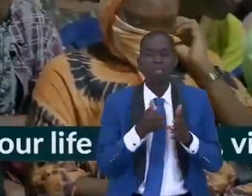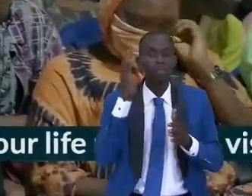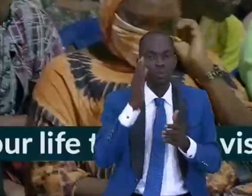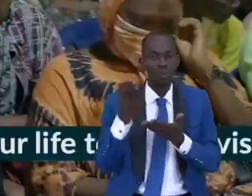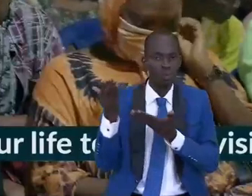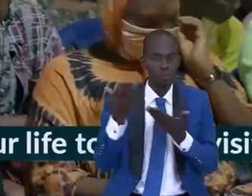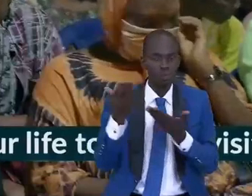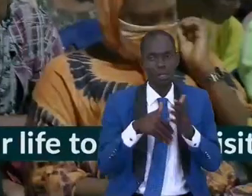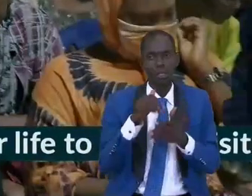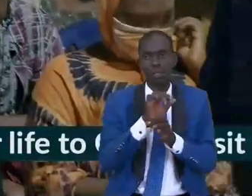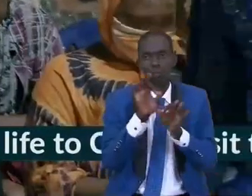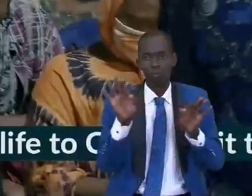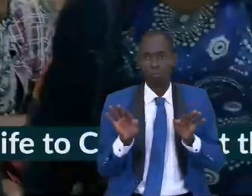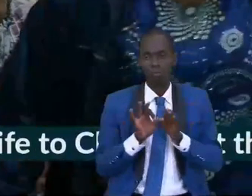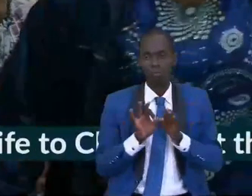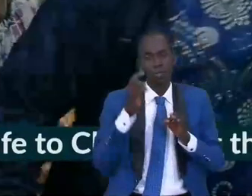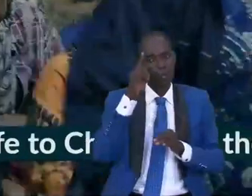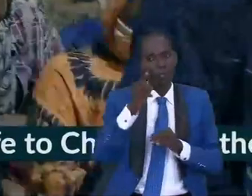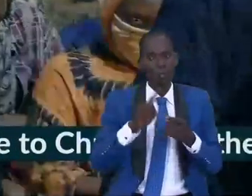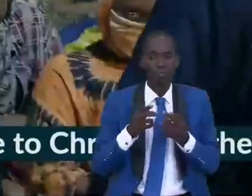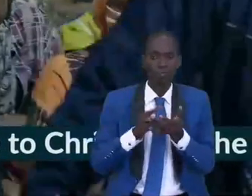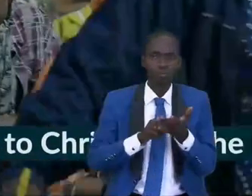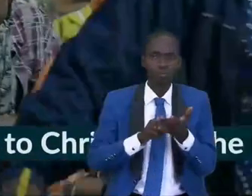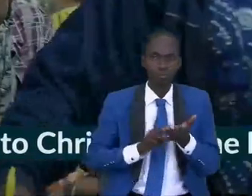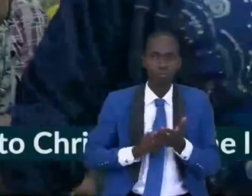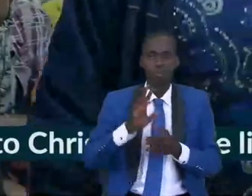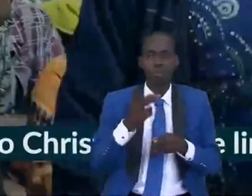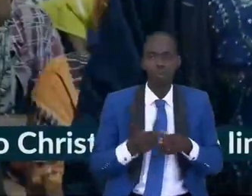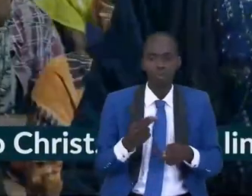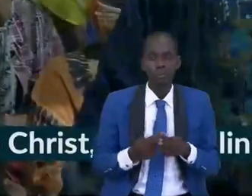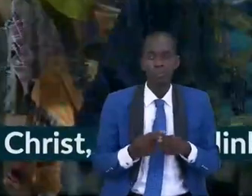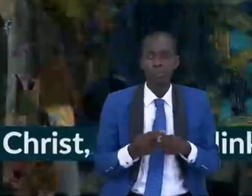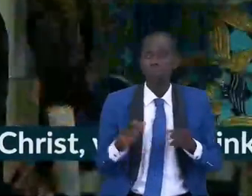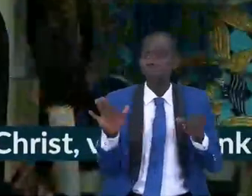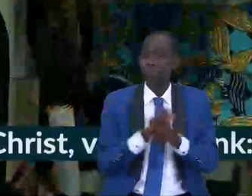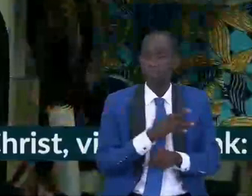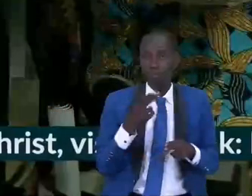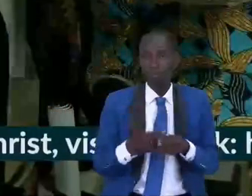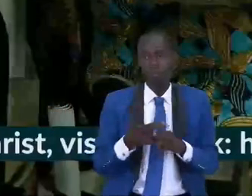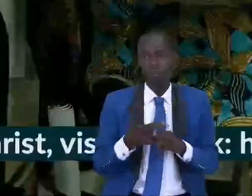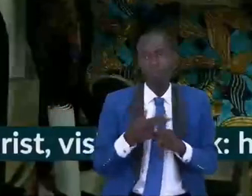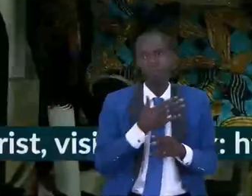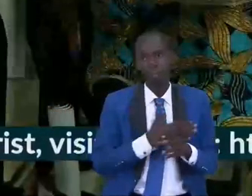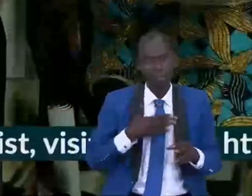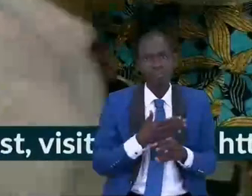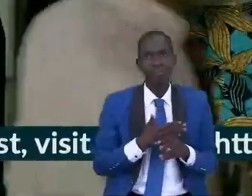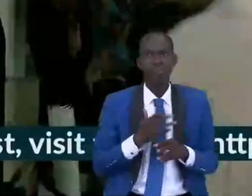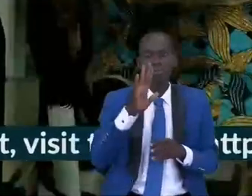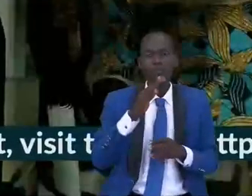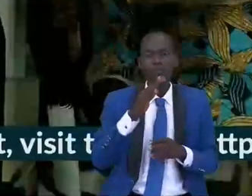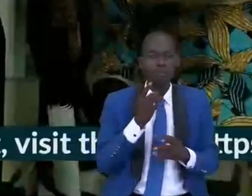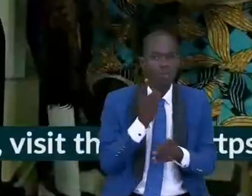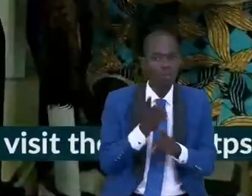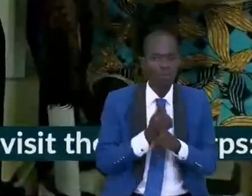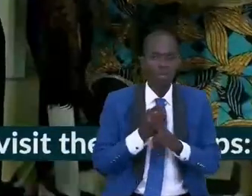Si vous avez donné votre vie au Seigneur, c'est l'heure